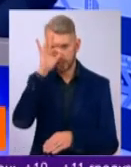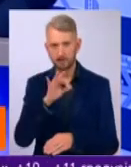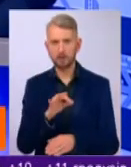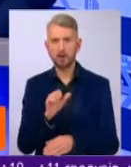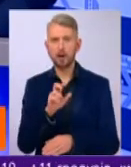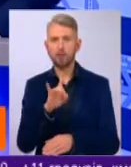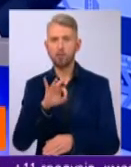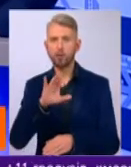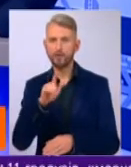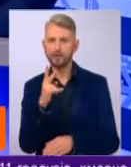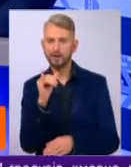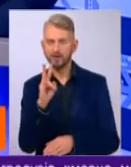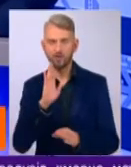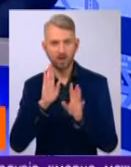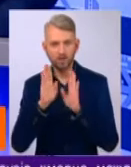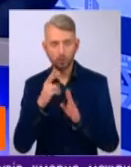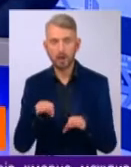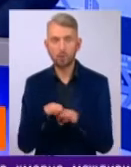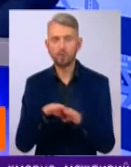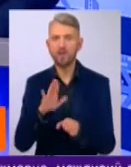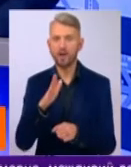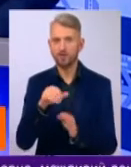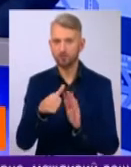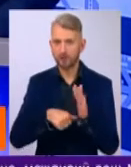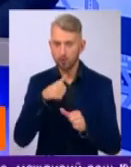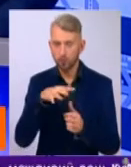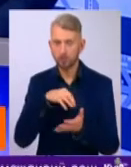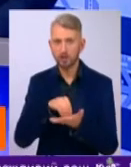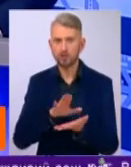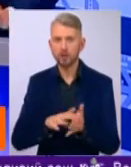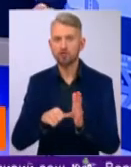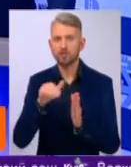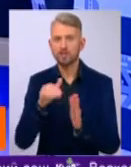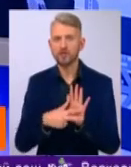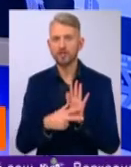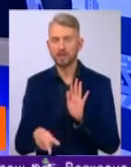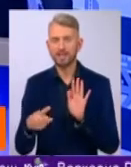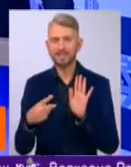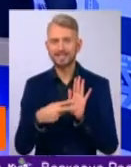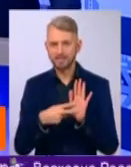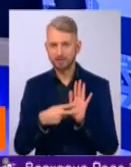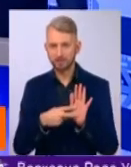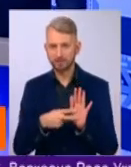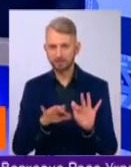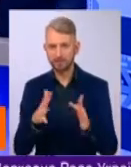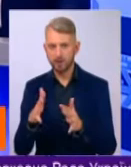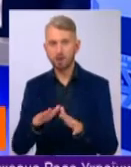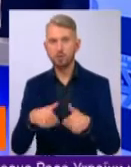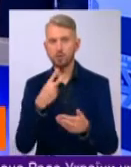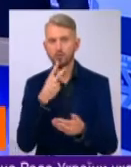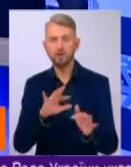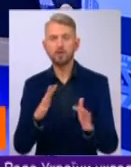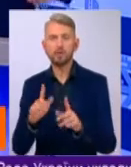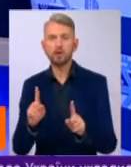В'ячеслав Аброськін у Фейсбук. Для порівняння, за вересень 16-го було зареєстровано 6087. Пропоную подивитися ті